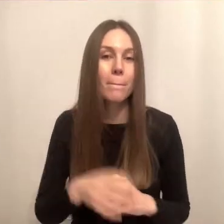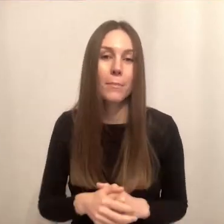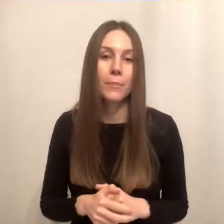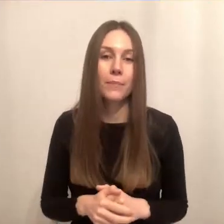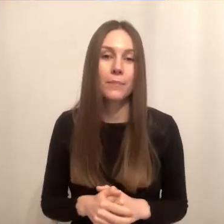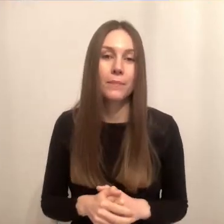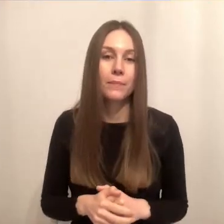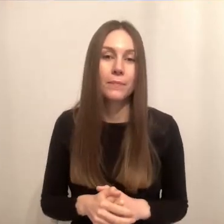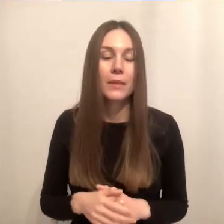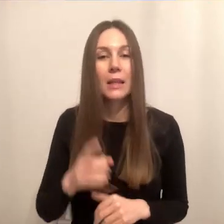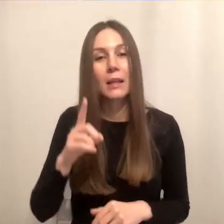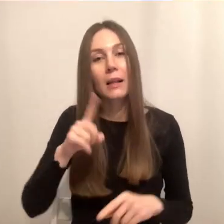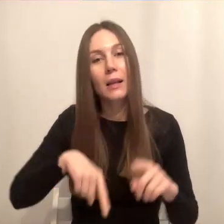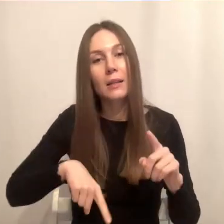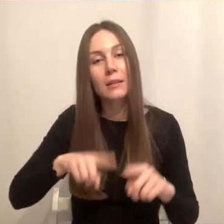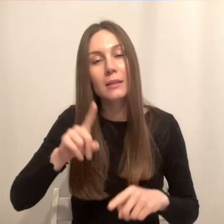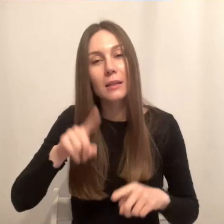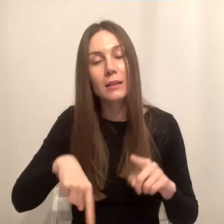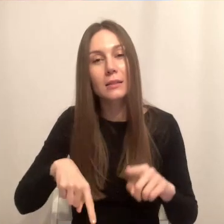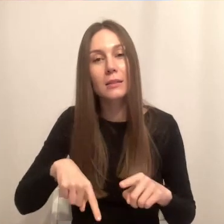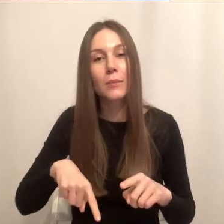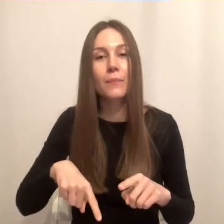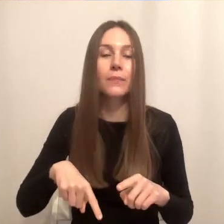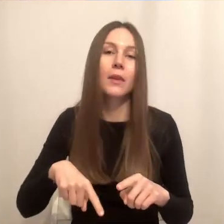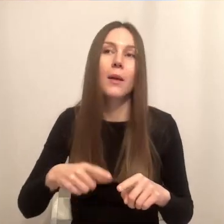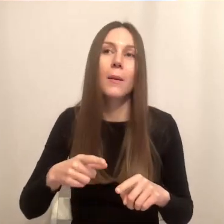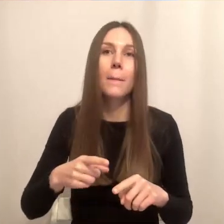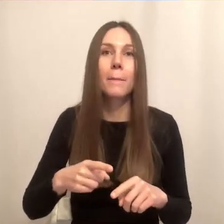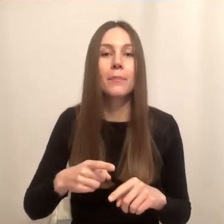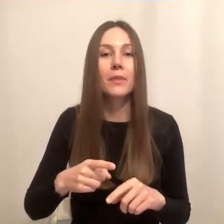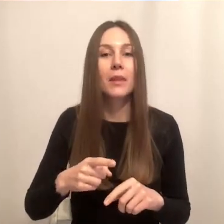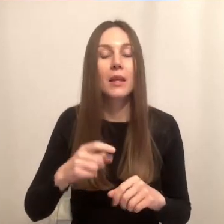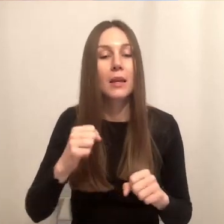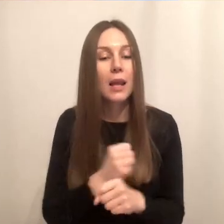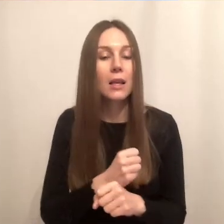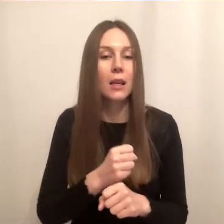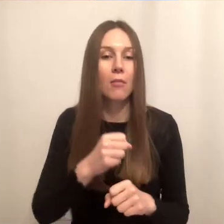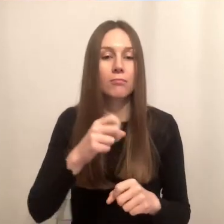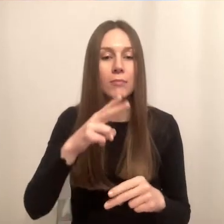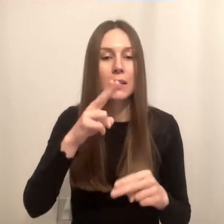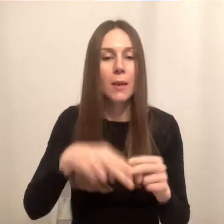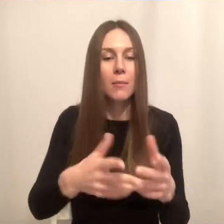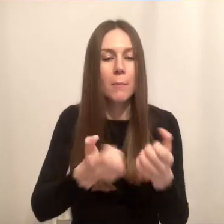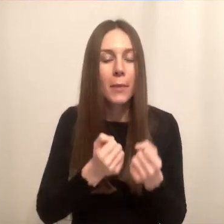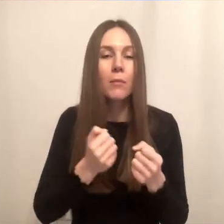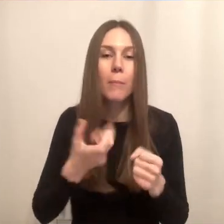galbūt kartais per ilgai demokratiškas būnu, kai reikia priimti ryštingus sprendimus ir